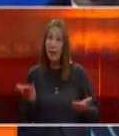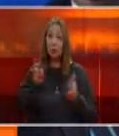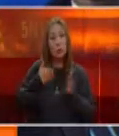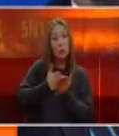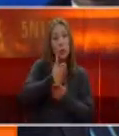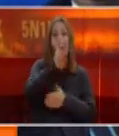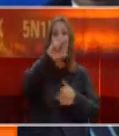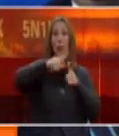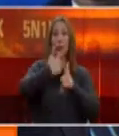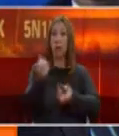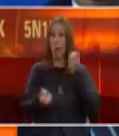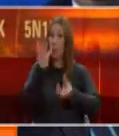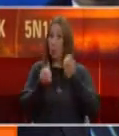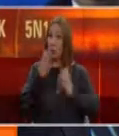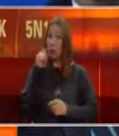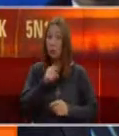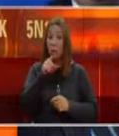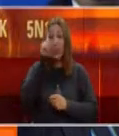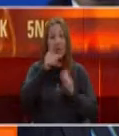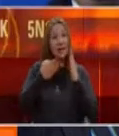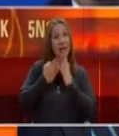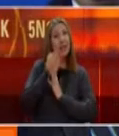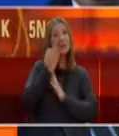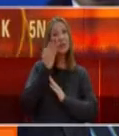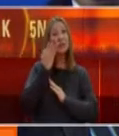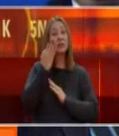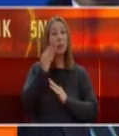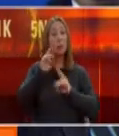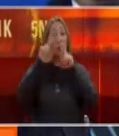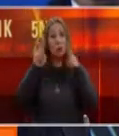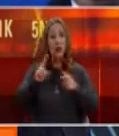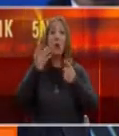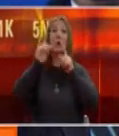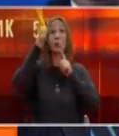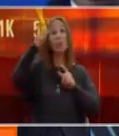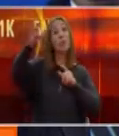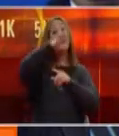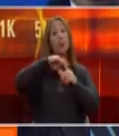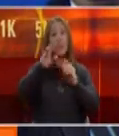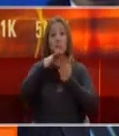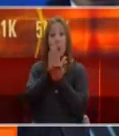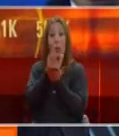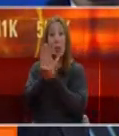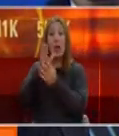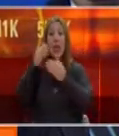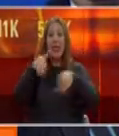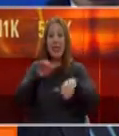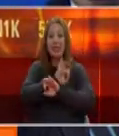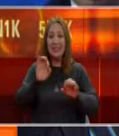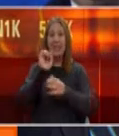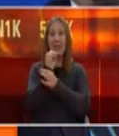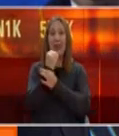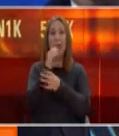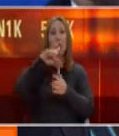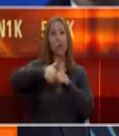sürdürülebilir projeler üretiyoruz. Bu yönde ilk girişimimiz ulusal ve uluslararası boyutta da birçok ödüle layık görülen Engelsiz Sanat Projesi